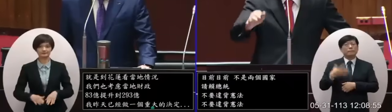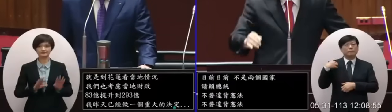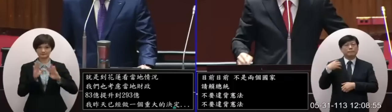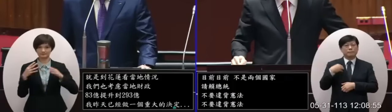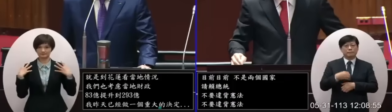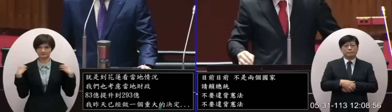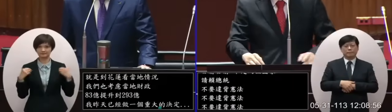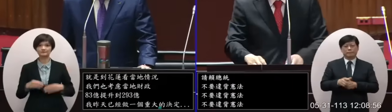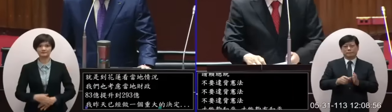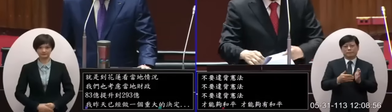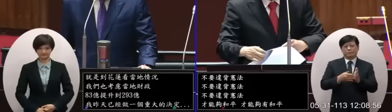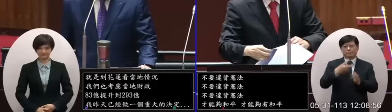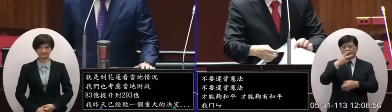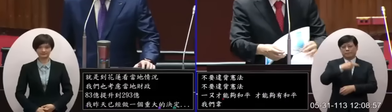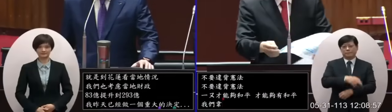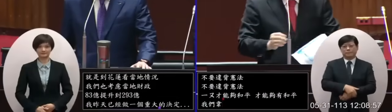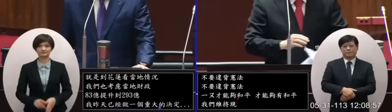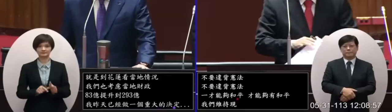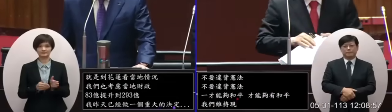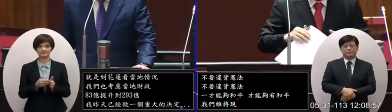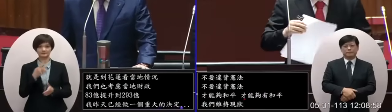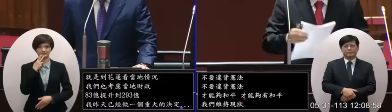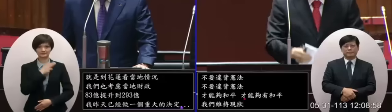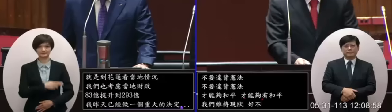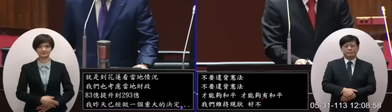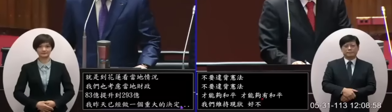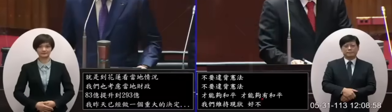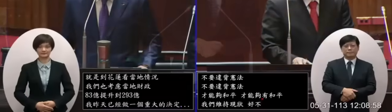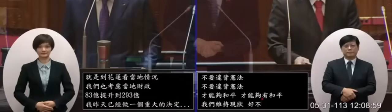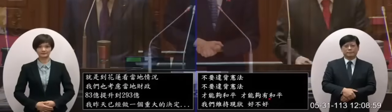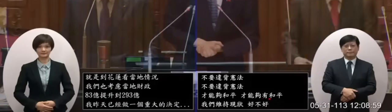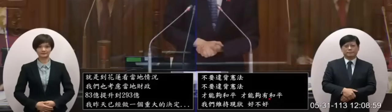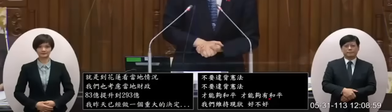好不好？ 谢谢傅昆萁委员咨询，